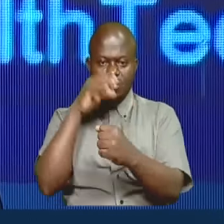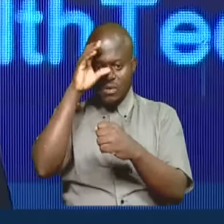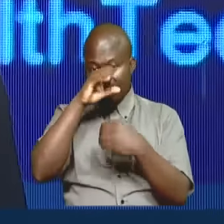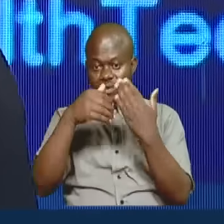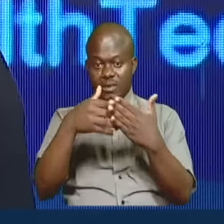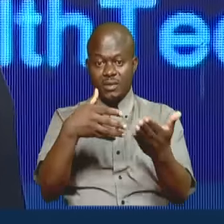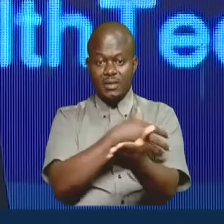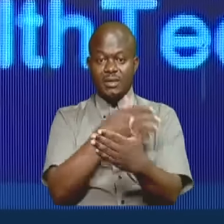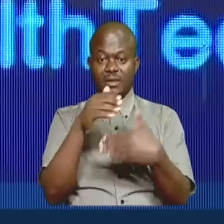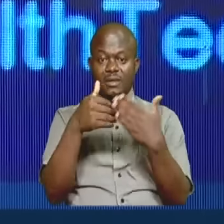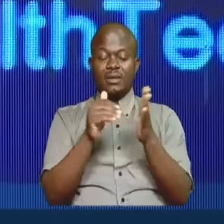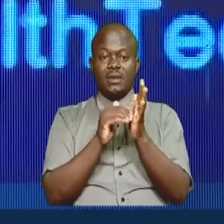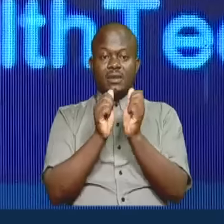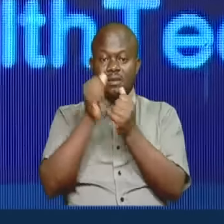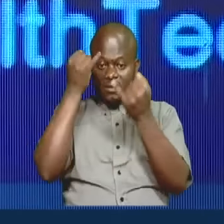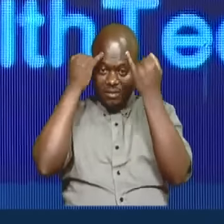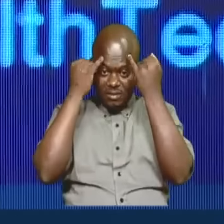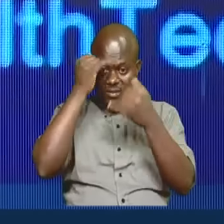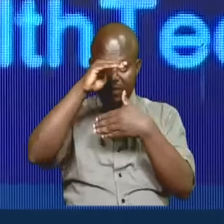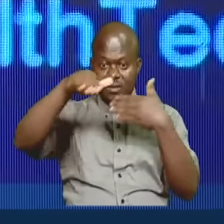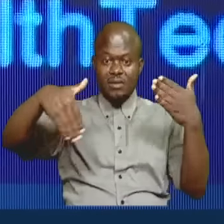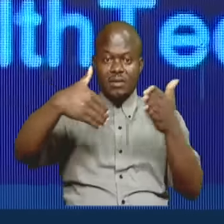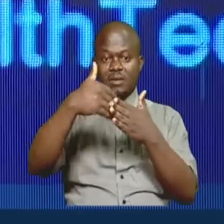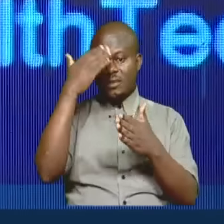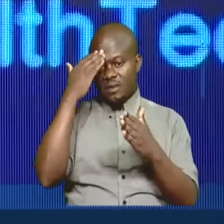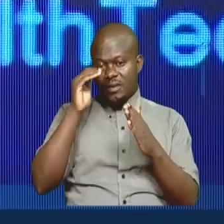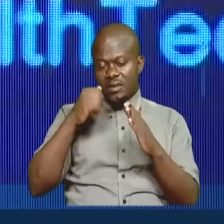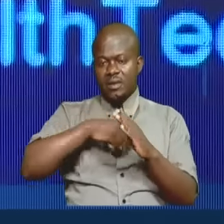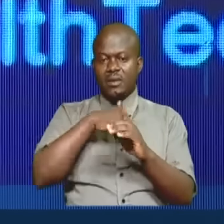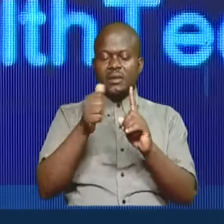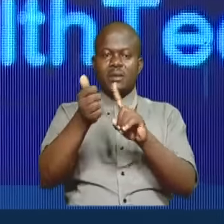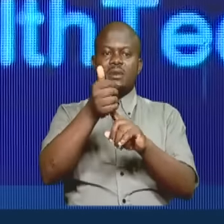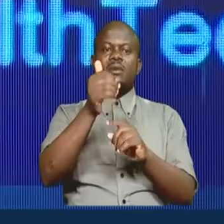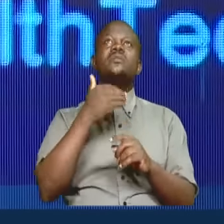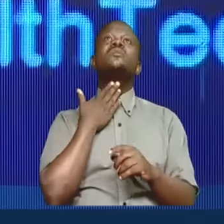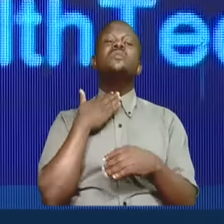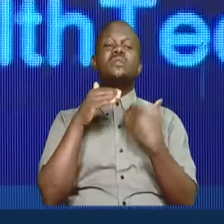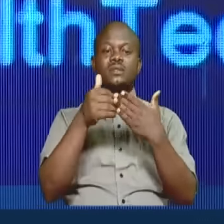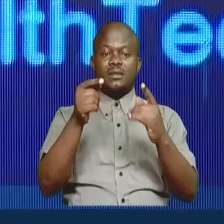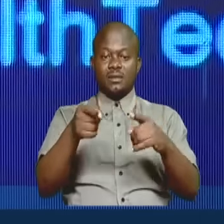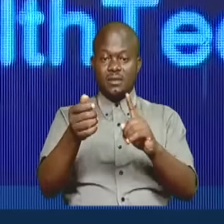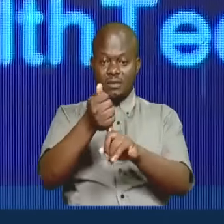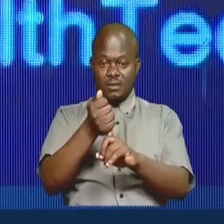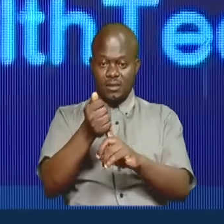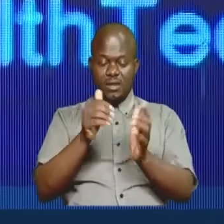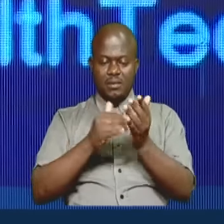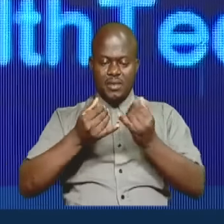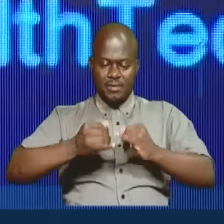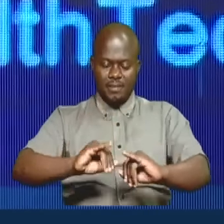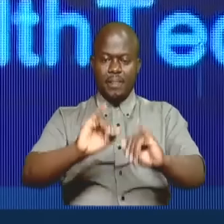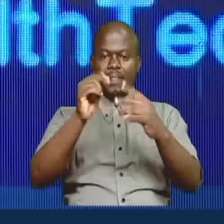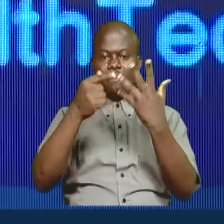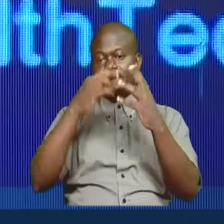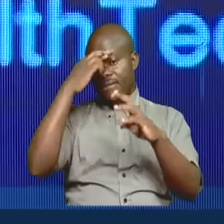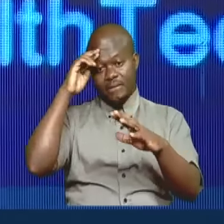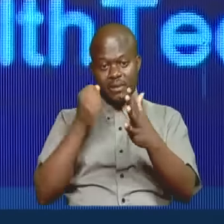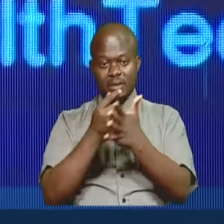ubushobozi ndetse n'ibitekerezo kugira ngo igere aho twifuza kwigera. Nishyirwa mu bikorwa ry'icyo